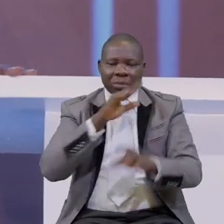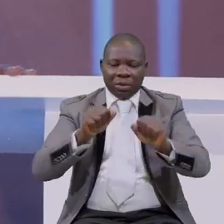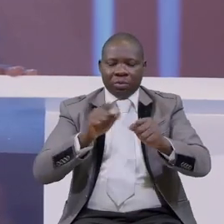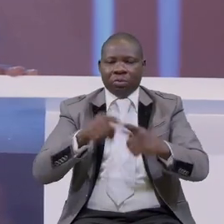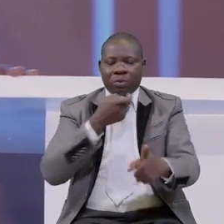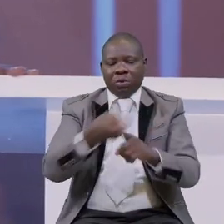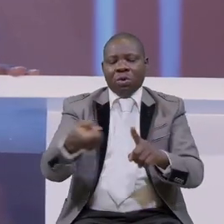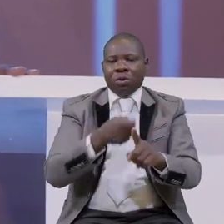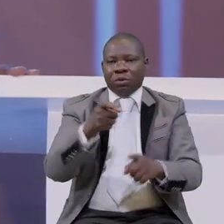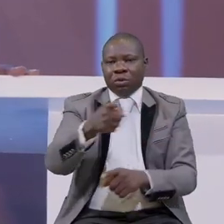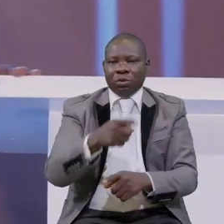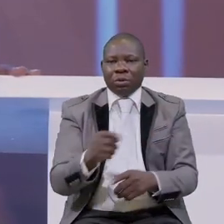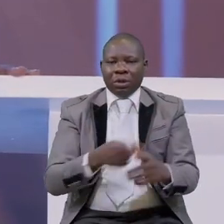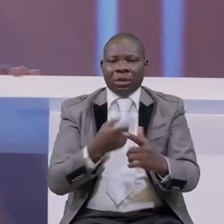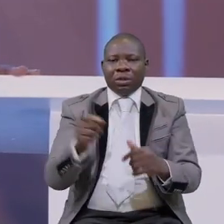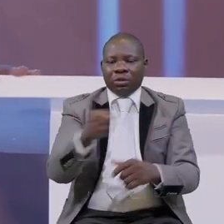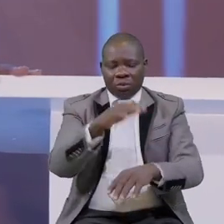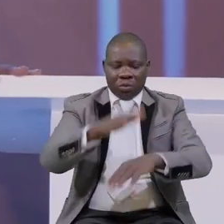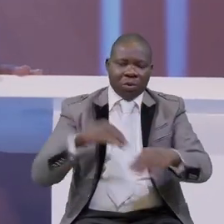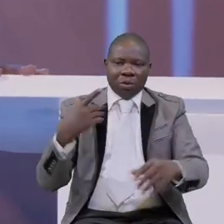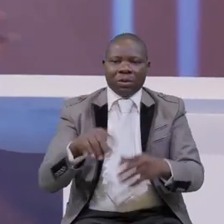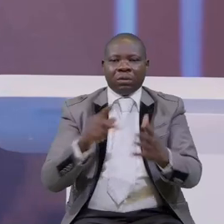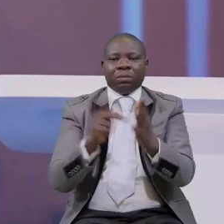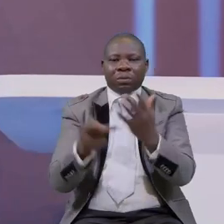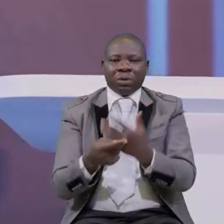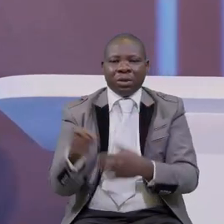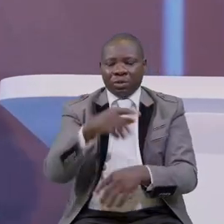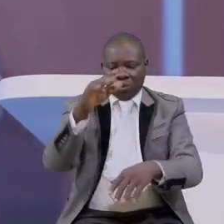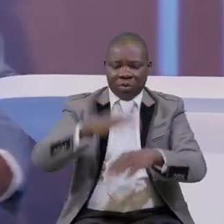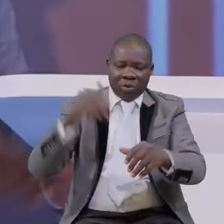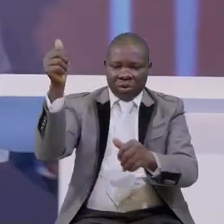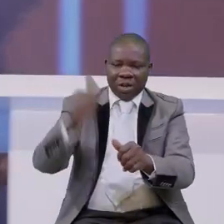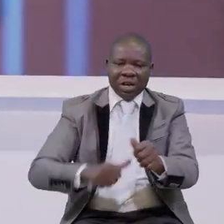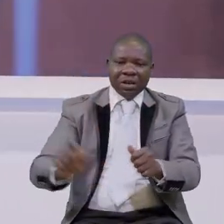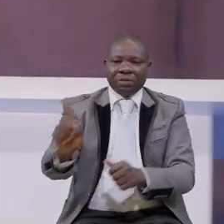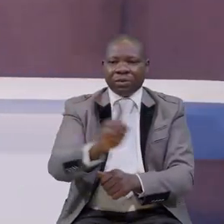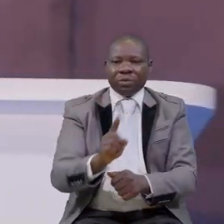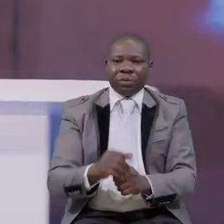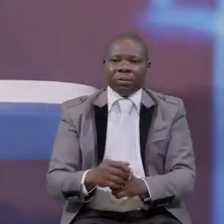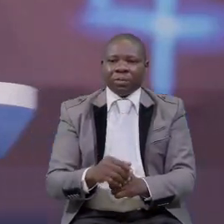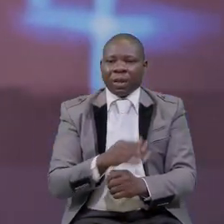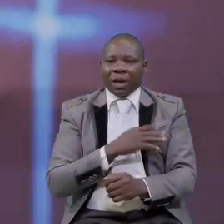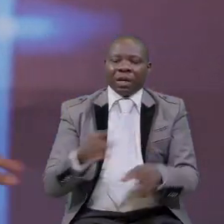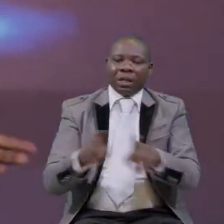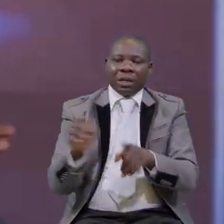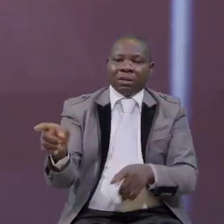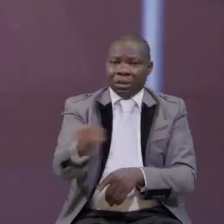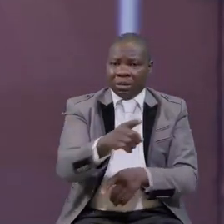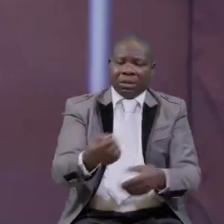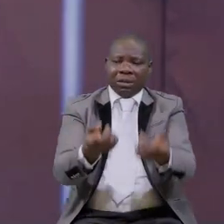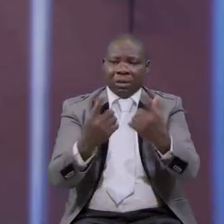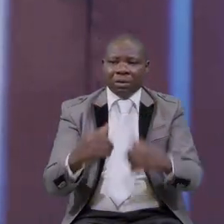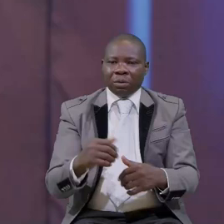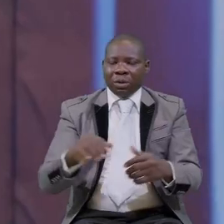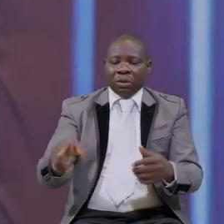nuire. Et tu convoques la croisade. Tu appelles tout le monde. Et comme ils viennent, et